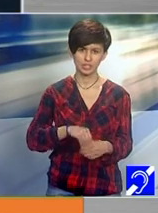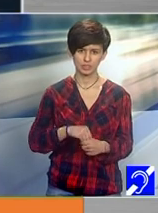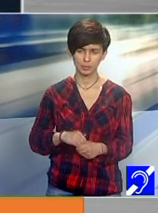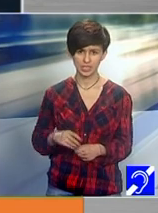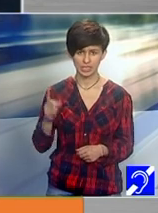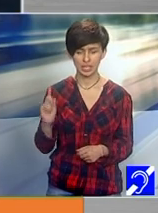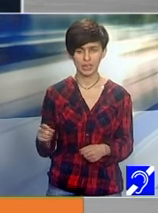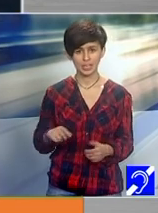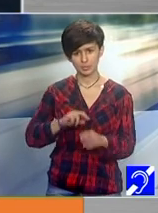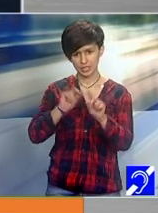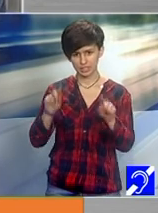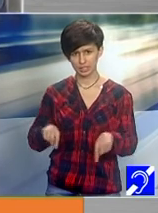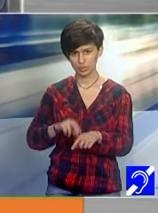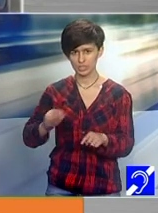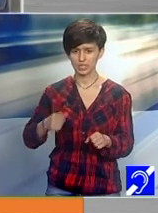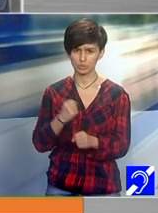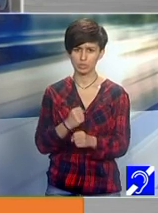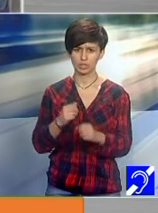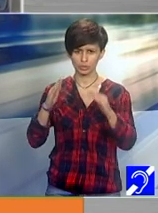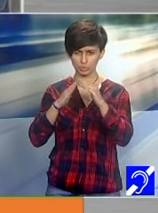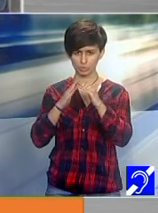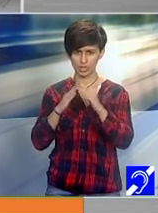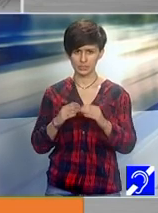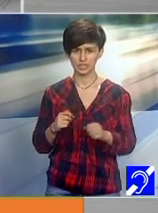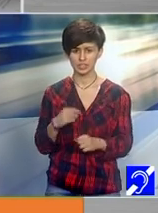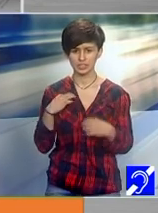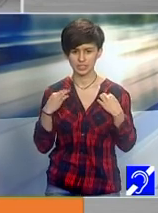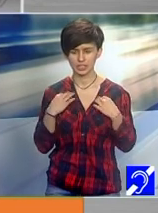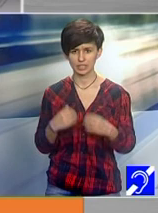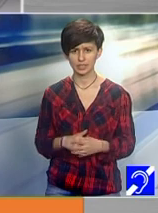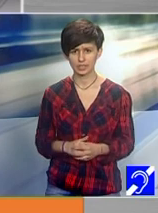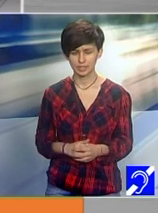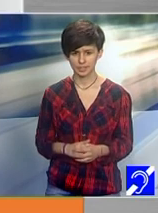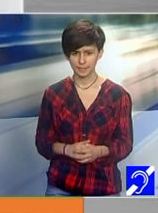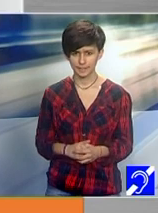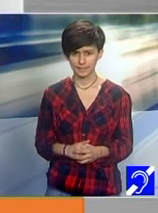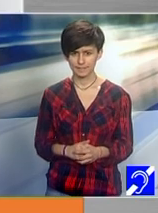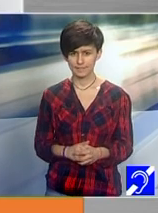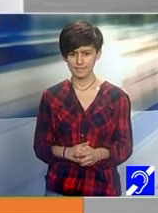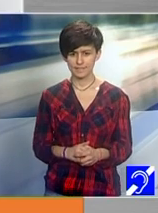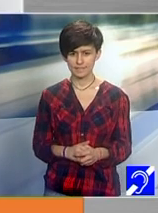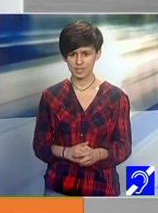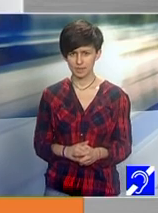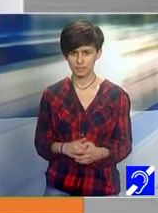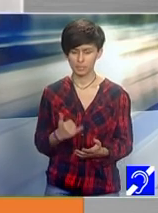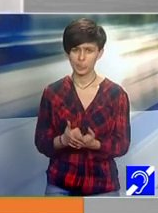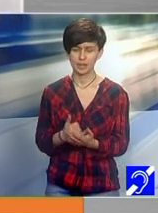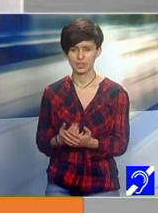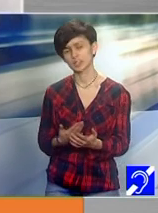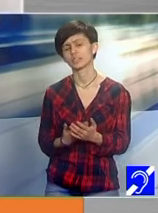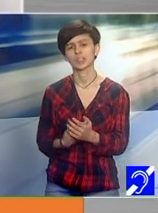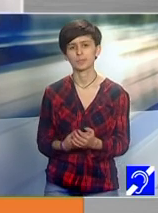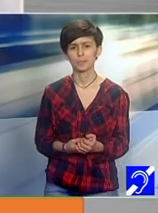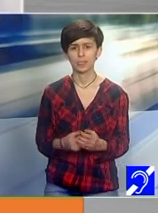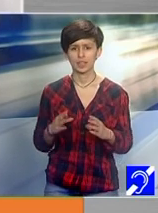cu casa, pentru birocrația excesivă și disfuncționalitățile din sistem și, nu în ultimul rând, într-adevăr, pentru lipsa